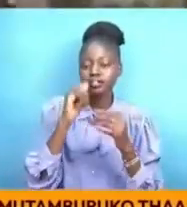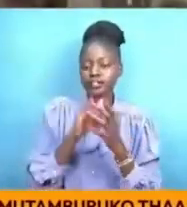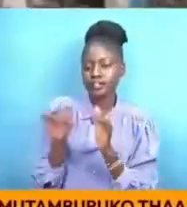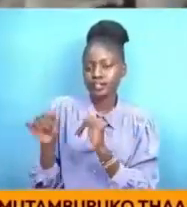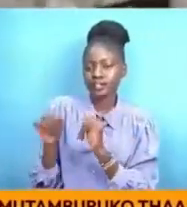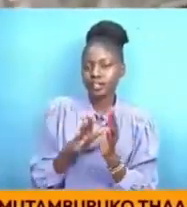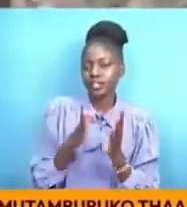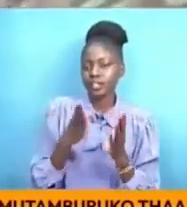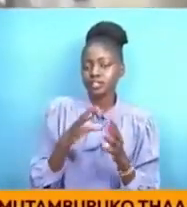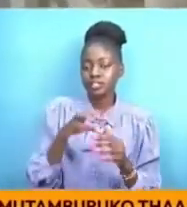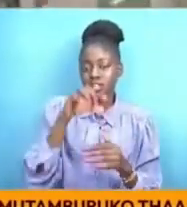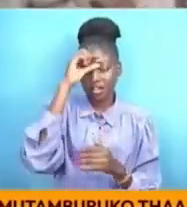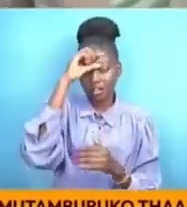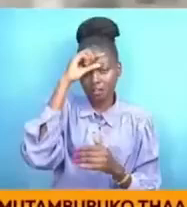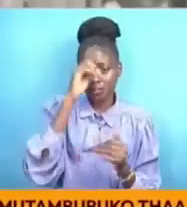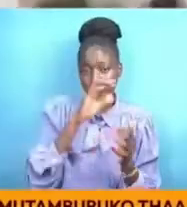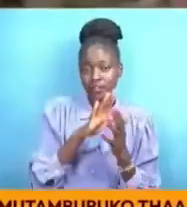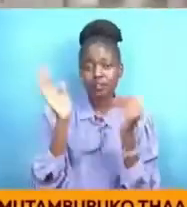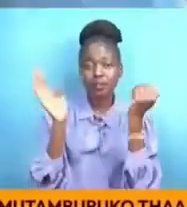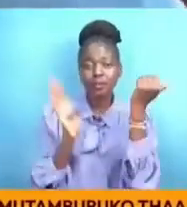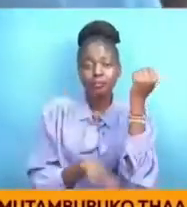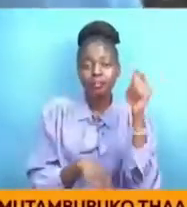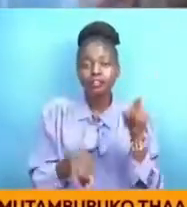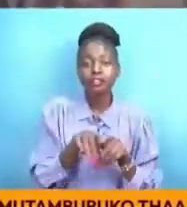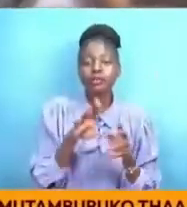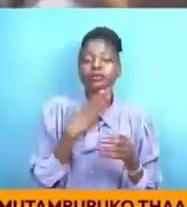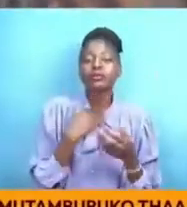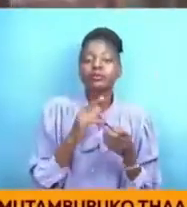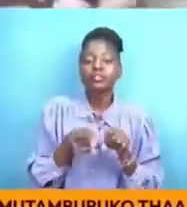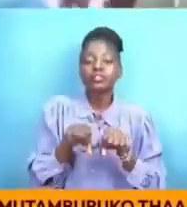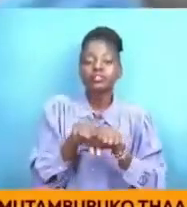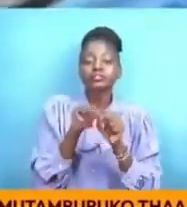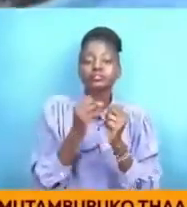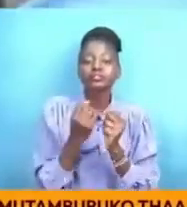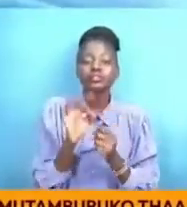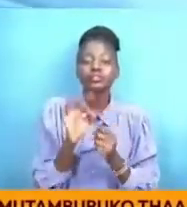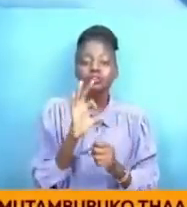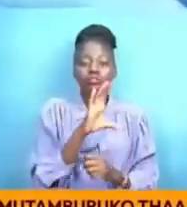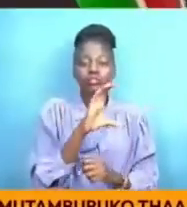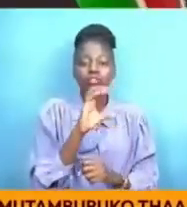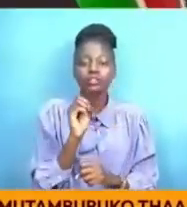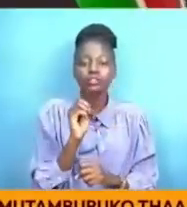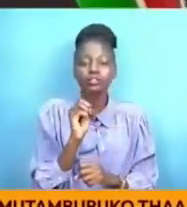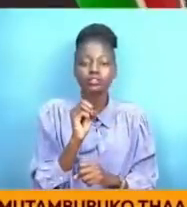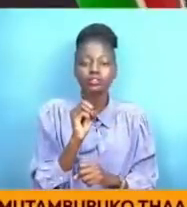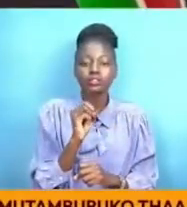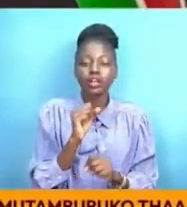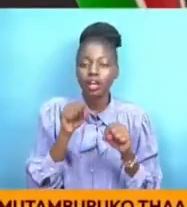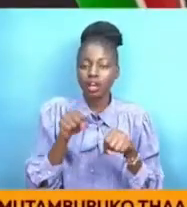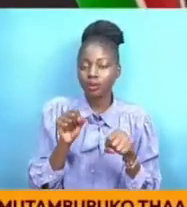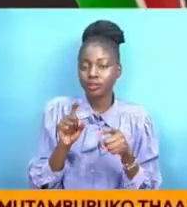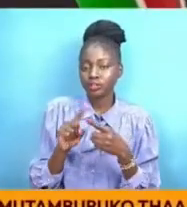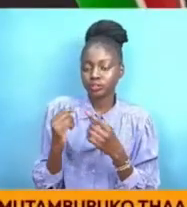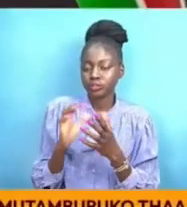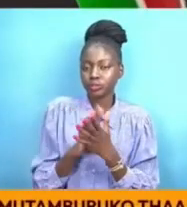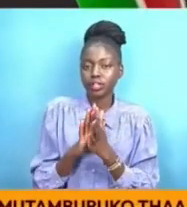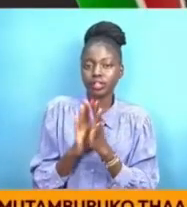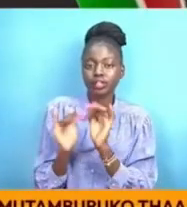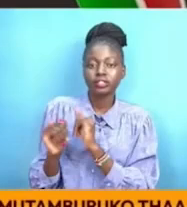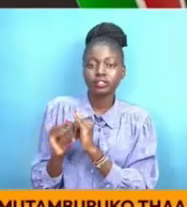ma thirikari arĩ nĩ hamwe na nginyagia kwenda ndundu ya mamĩnĩsta ĩteanĩrio. Kũringana na gatiba ya bũrũri gĩcunjĩ